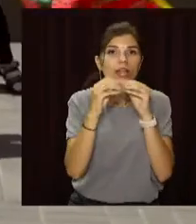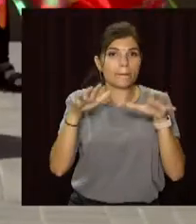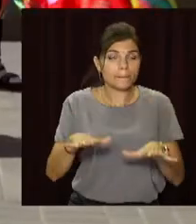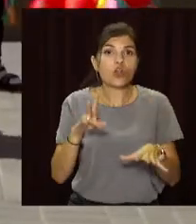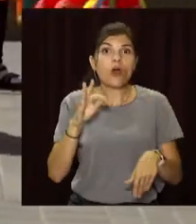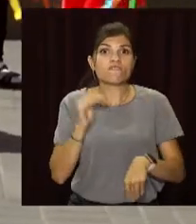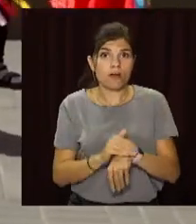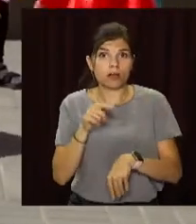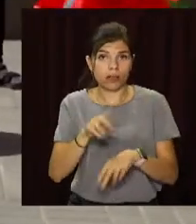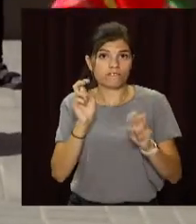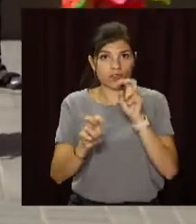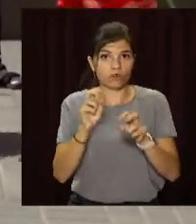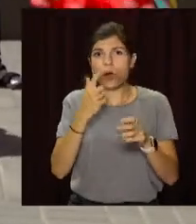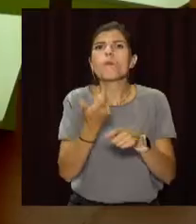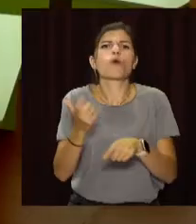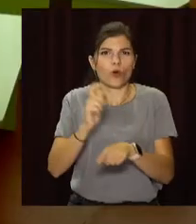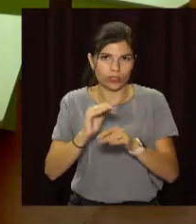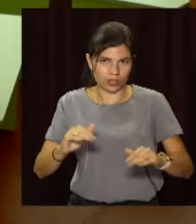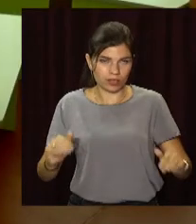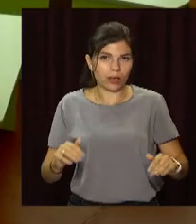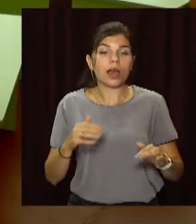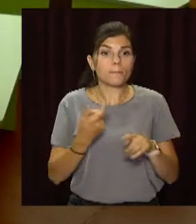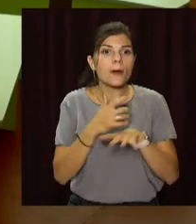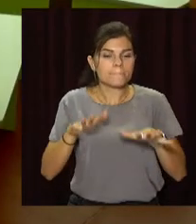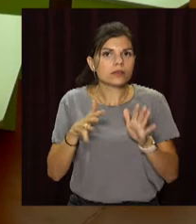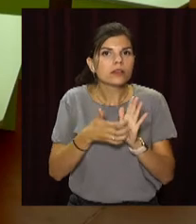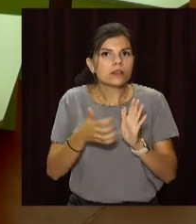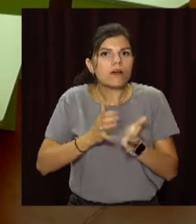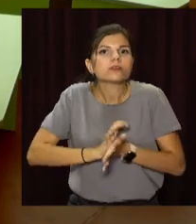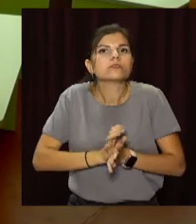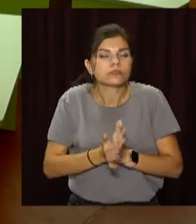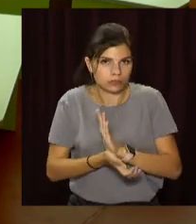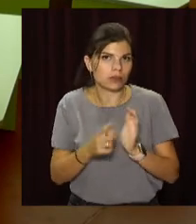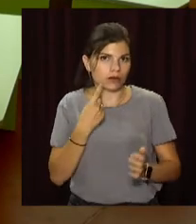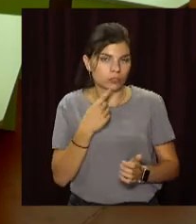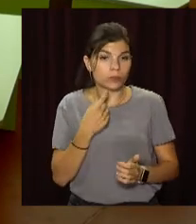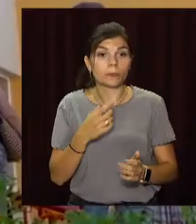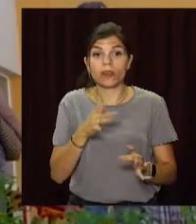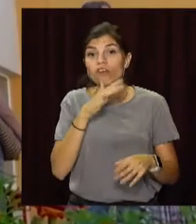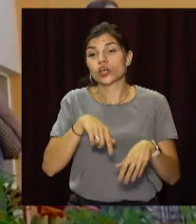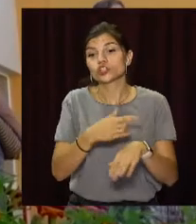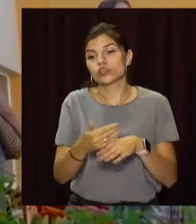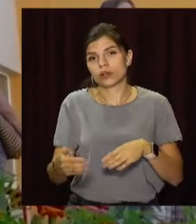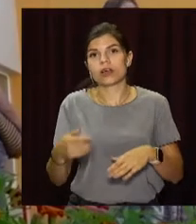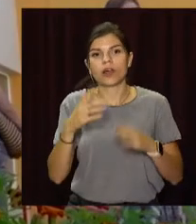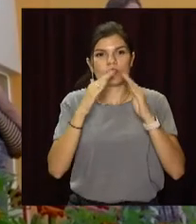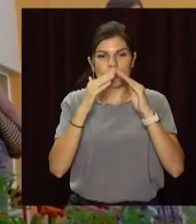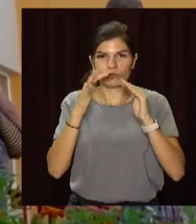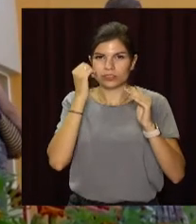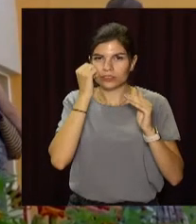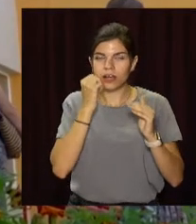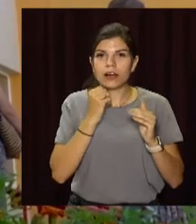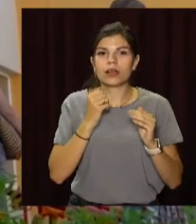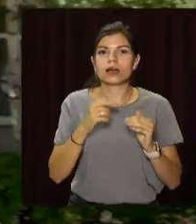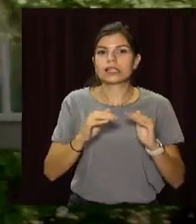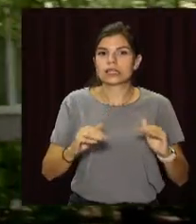але фактично його відвідувало набагато більше дітей. Тож місця не вистачало, кажуть у закладі. З часом морально застаріла й будівля. Під час